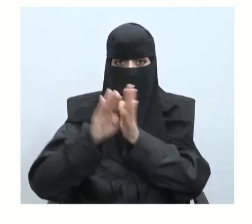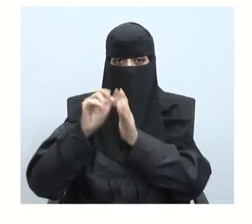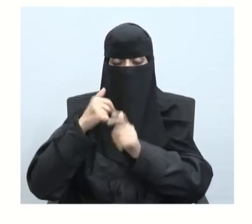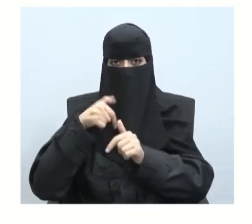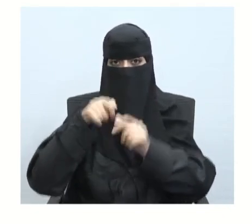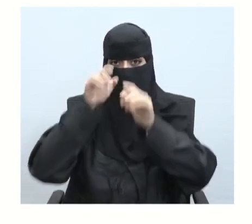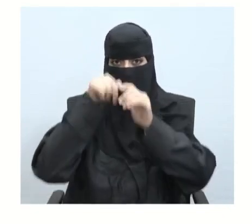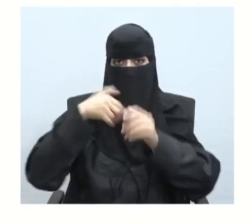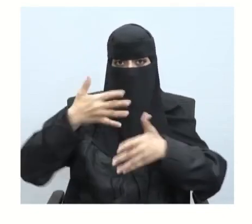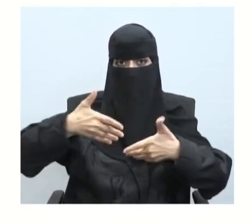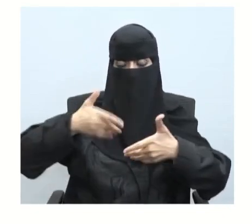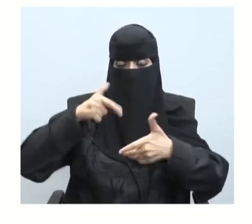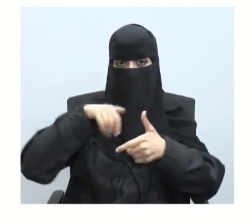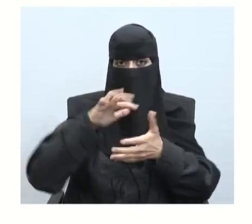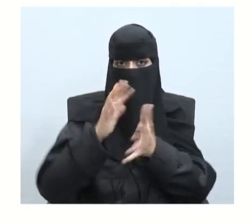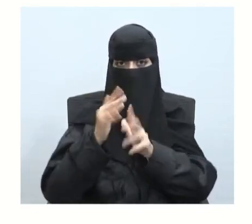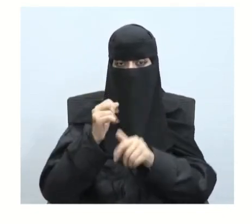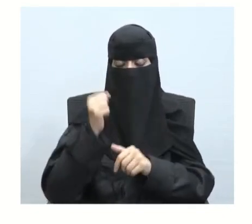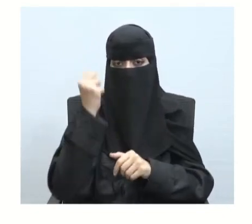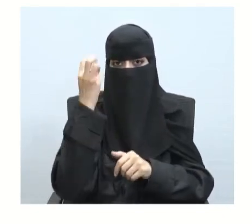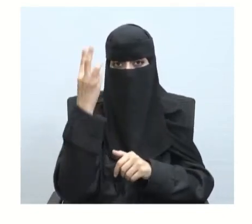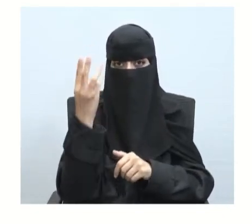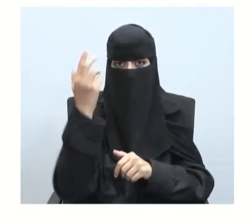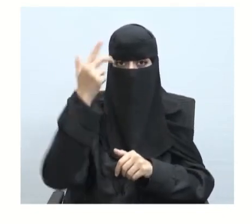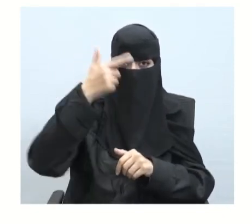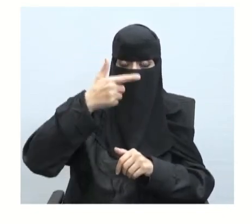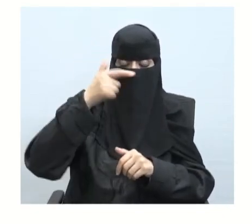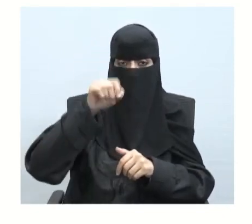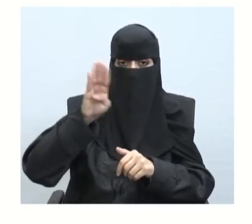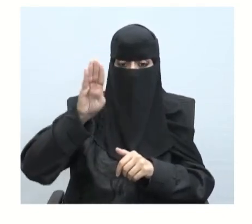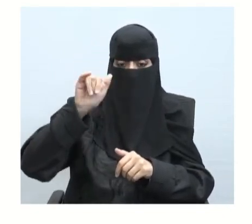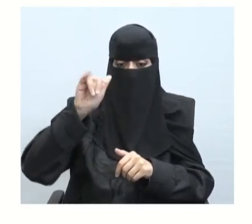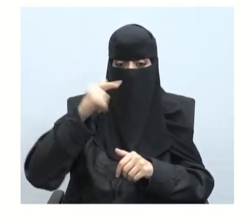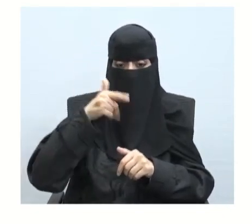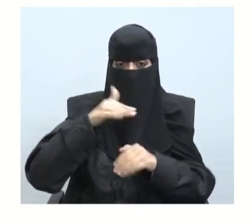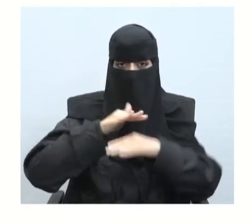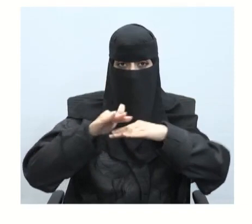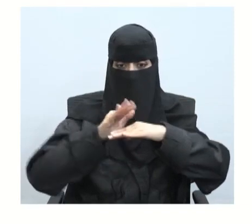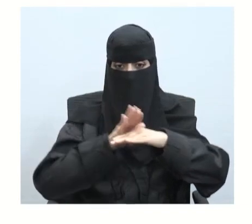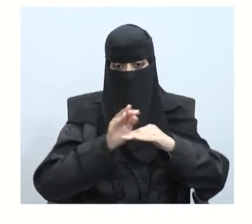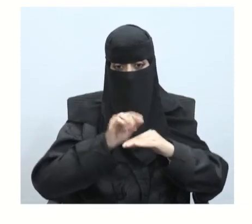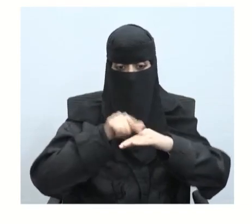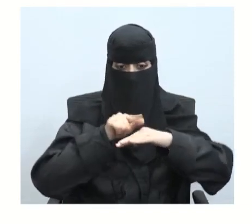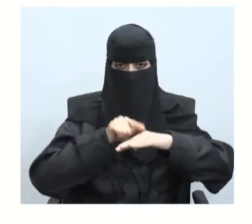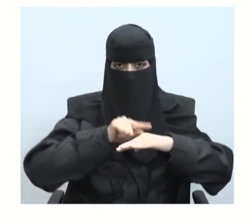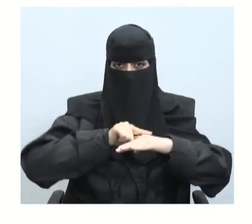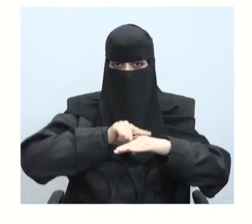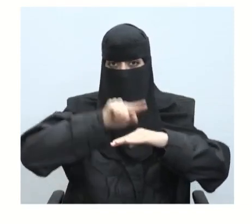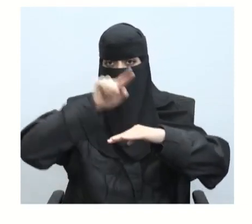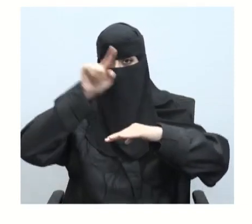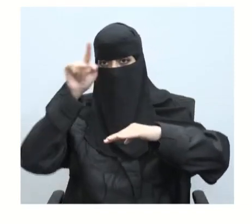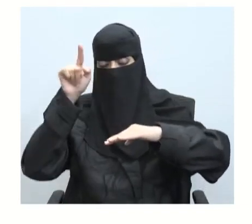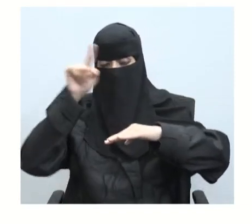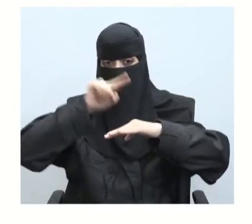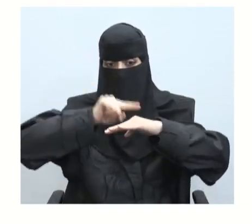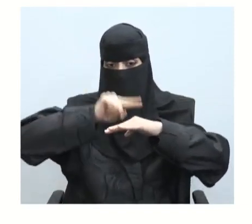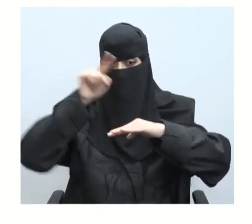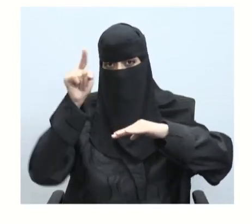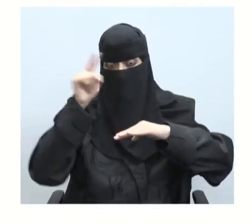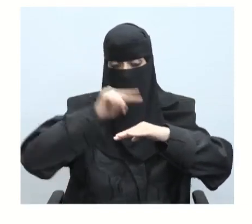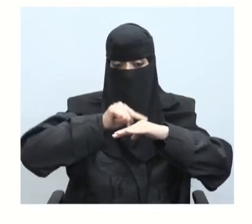لاعب كتلته 73 كيلوغرام عن سطح الارض حتى يصل الى هذا